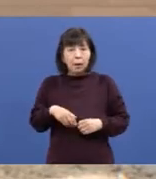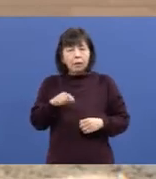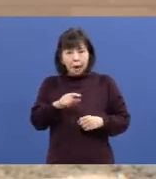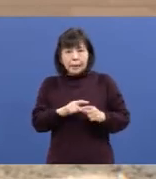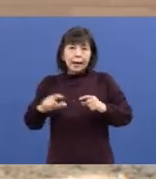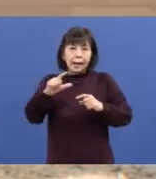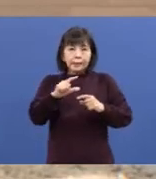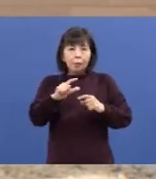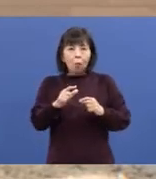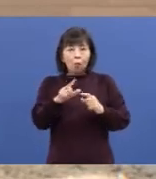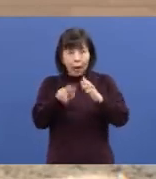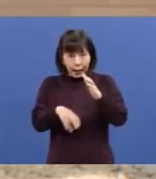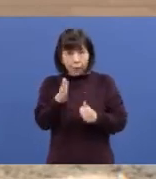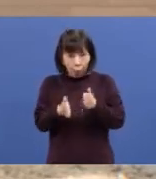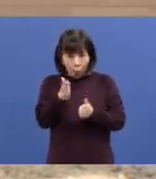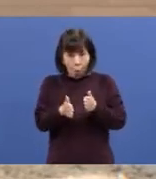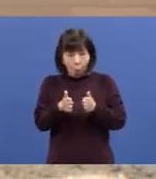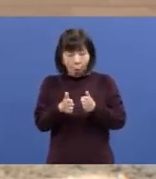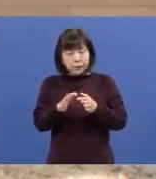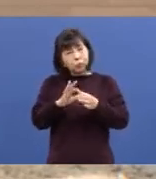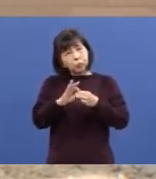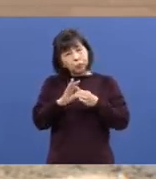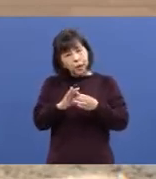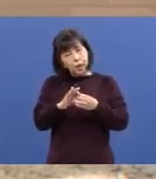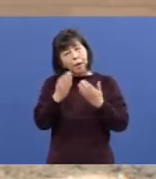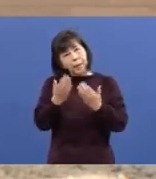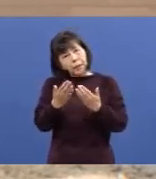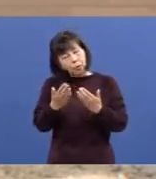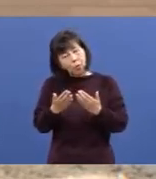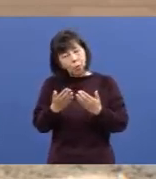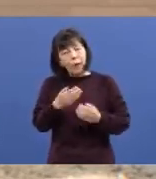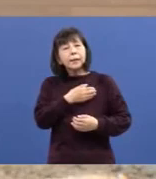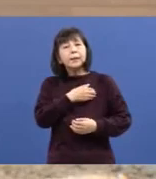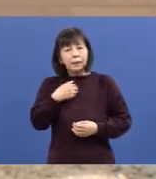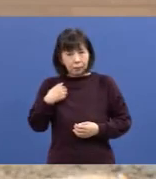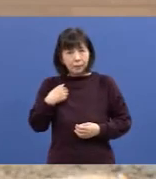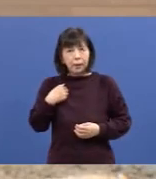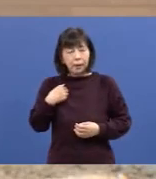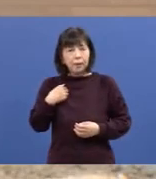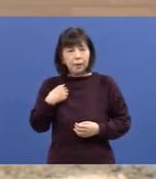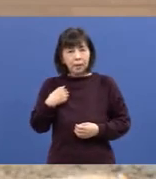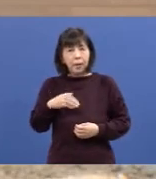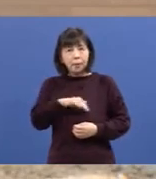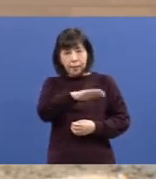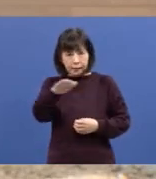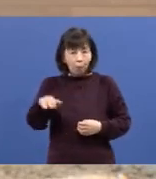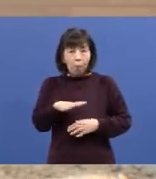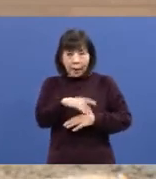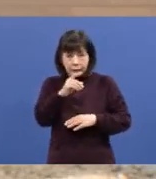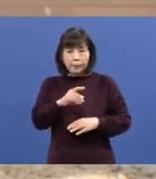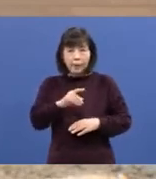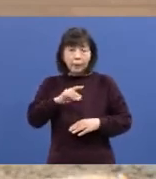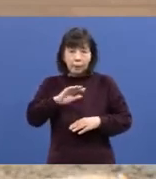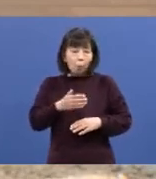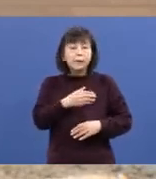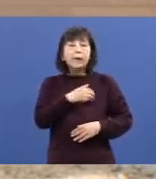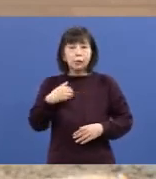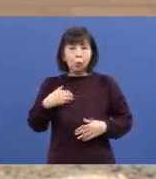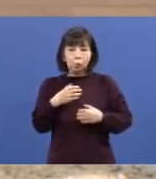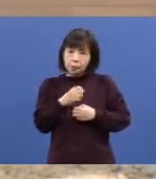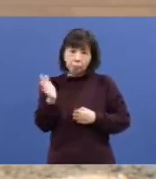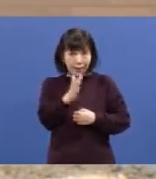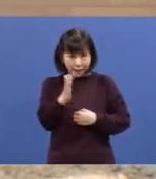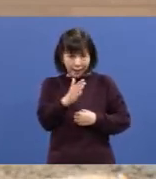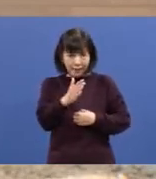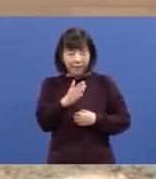らに介護についてもっともっと勉強することができたので、例えば皆さん初めての方もいらっしゃると思うん